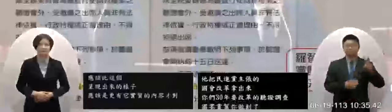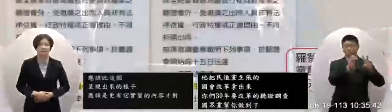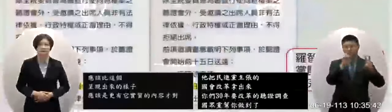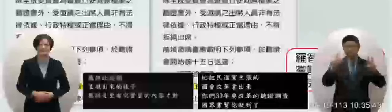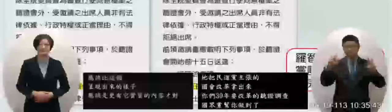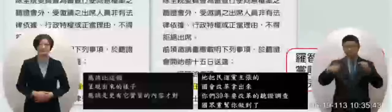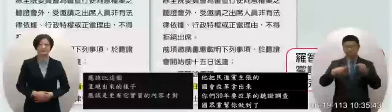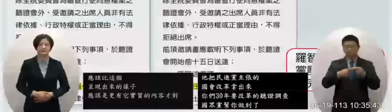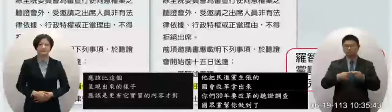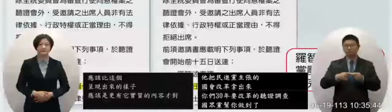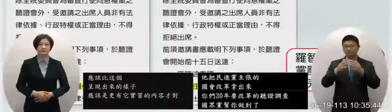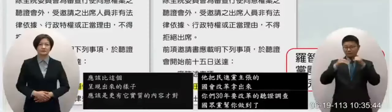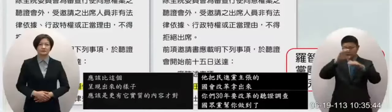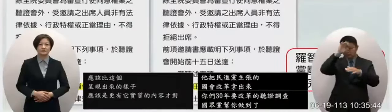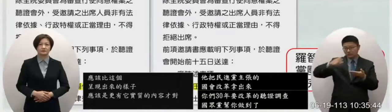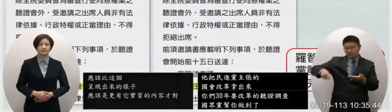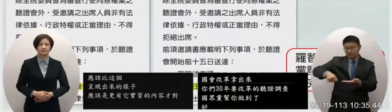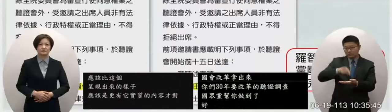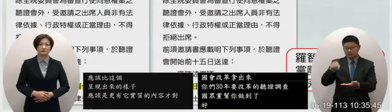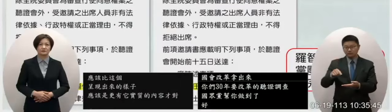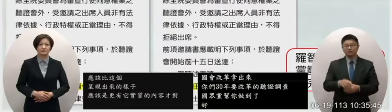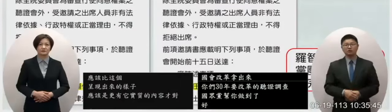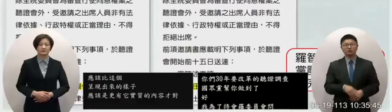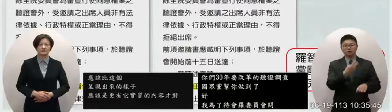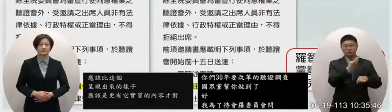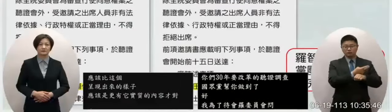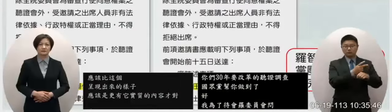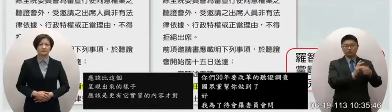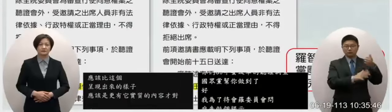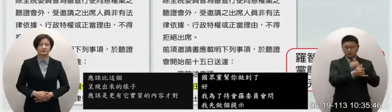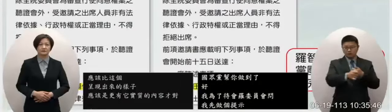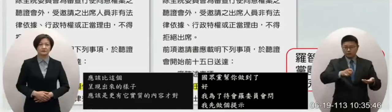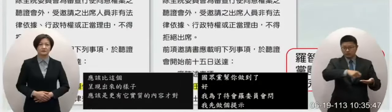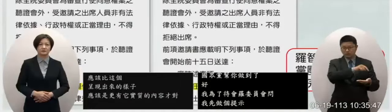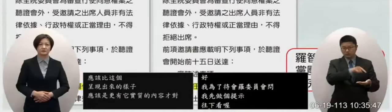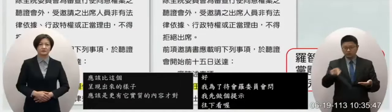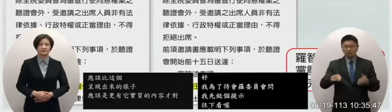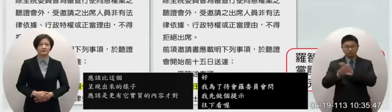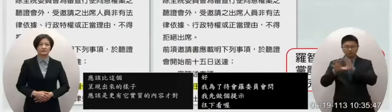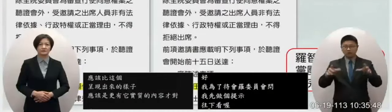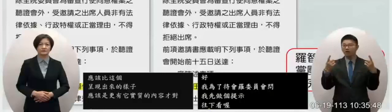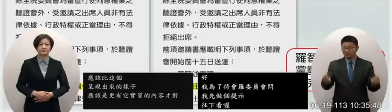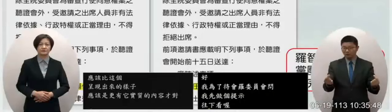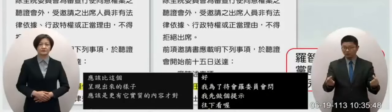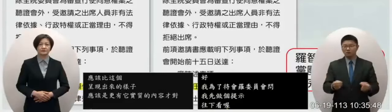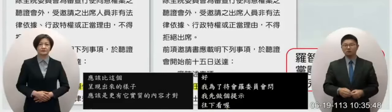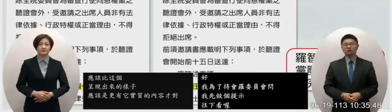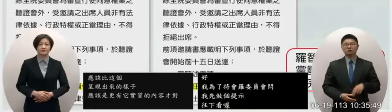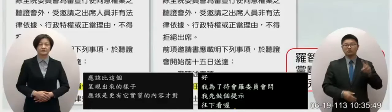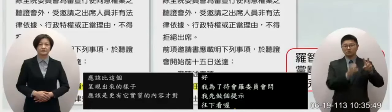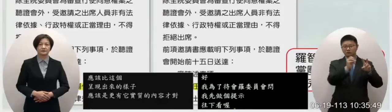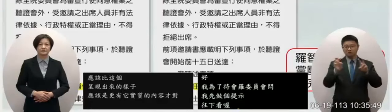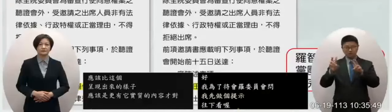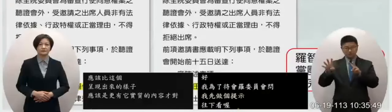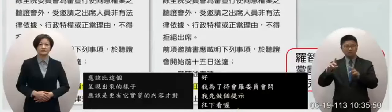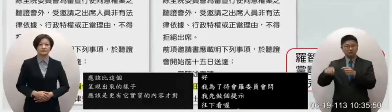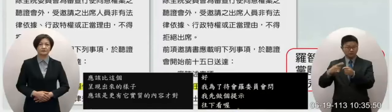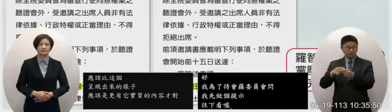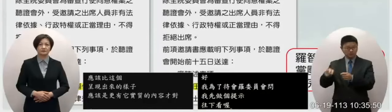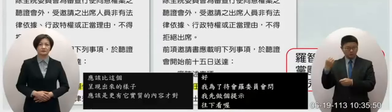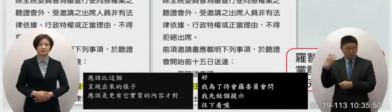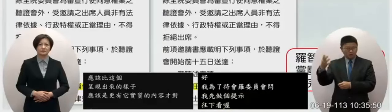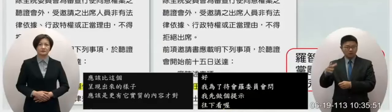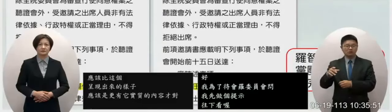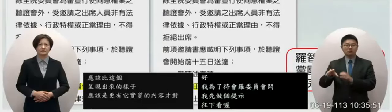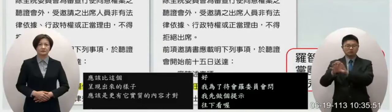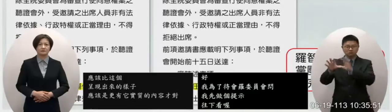年民党党团的版本，这是罗志祥委员的版本，抄的一模一样。我们有2024年的最新版本，他不抄，他